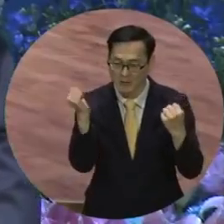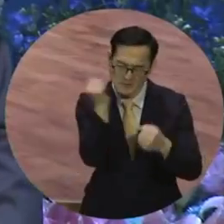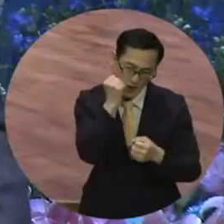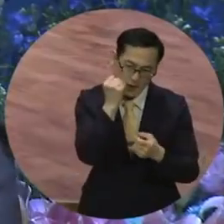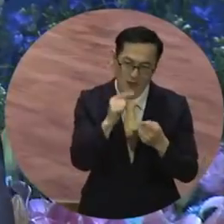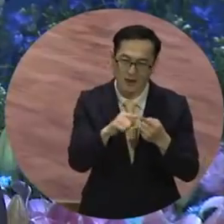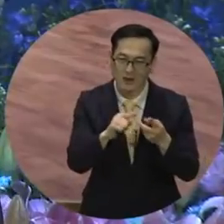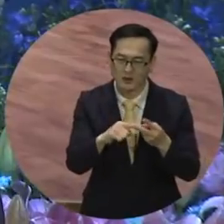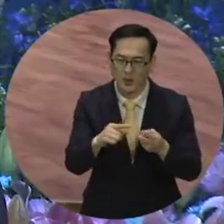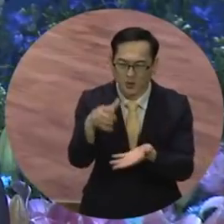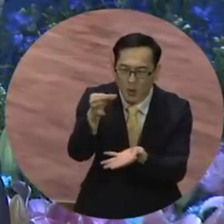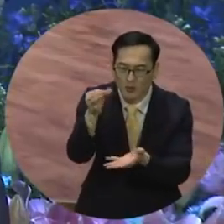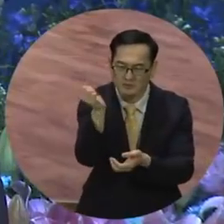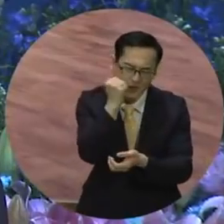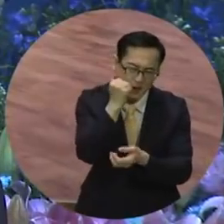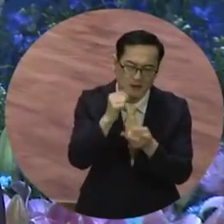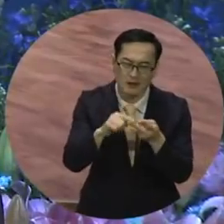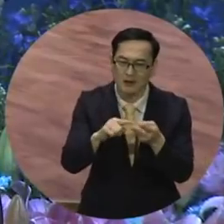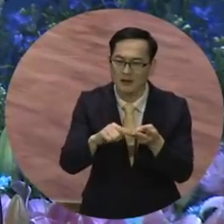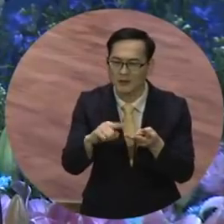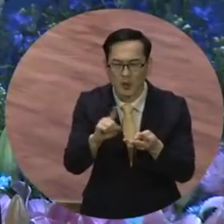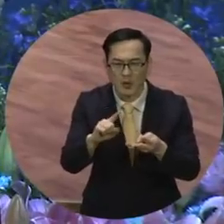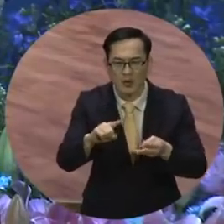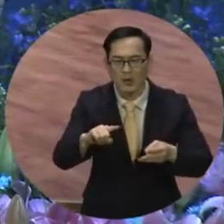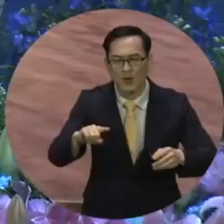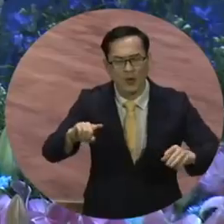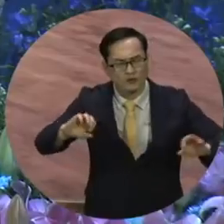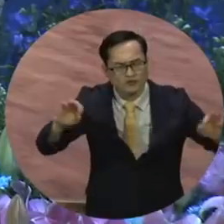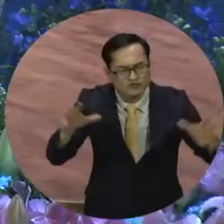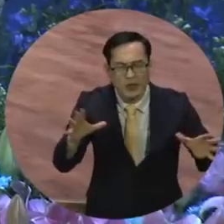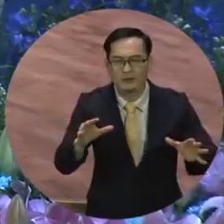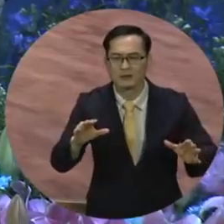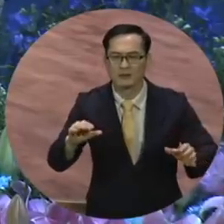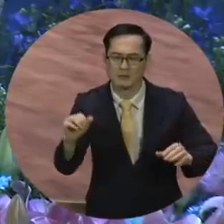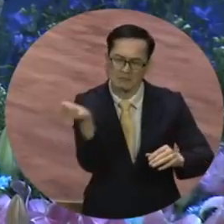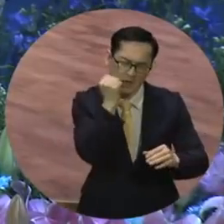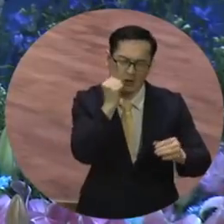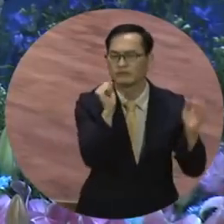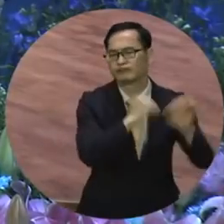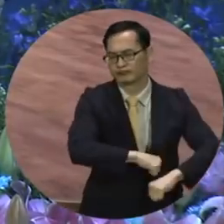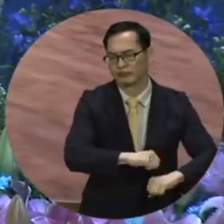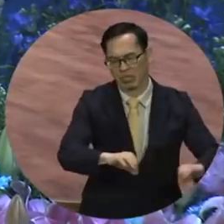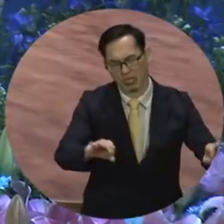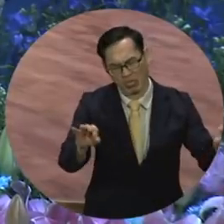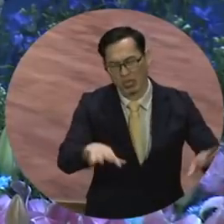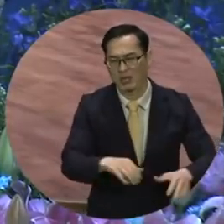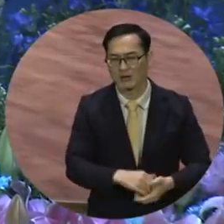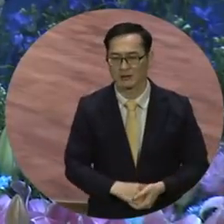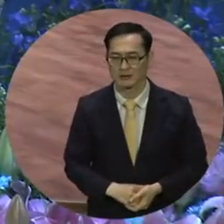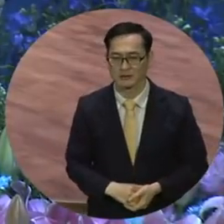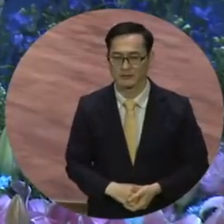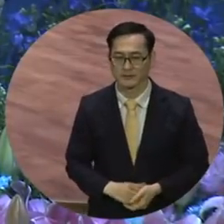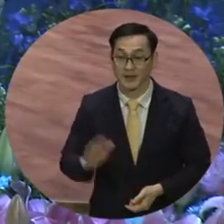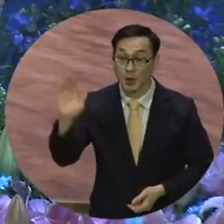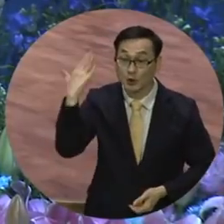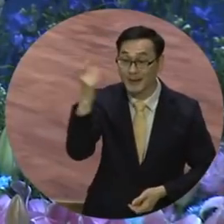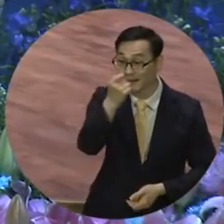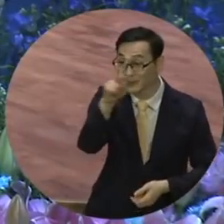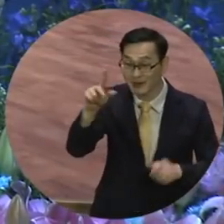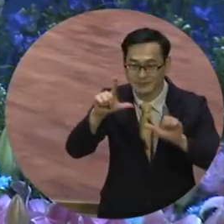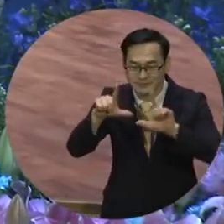가지고 있는 물질도 무너지고 어느 순간에 다 그렇게 무너지게 되어 있어요. 요즘 연예인들,